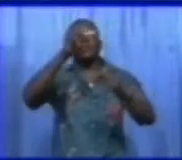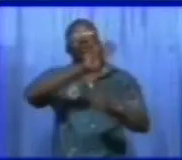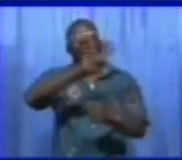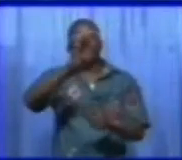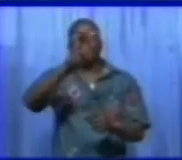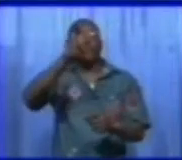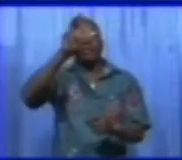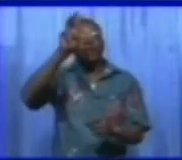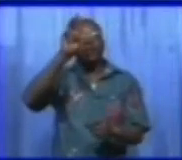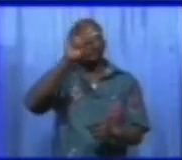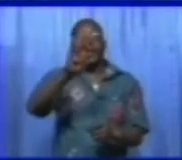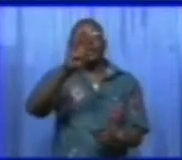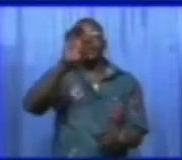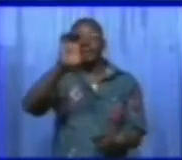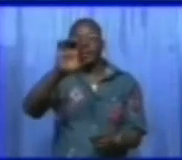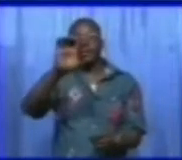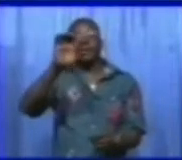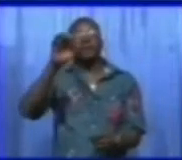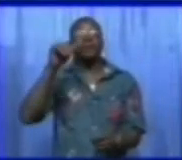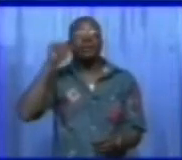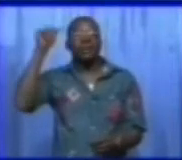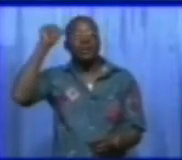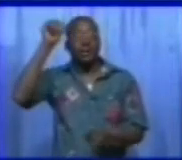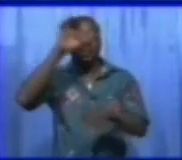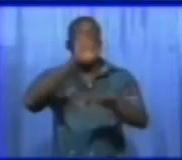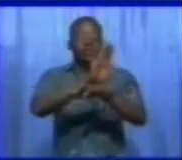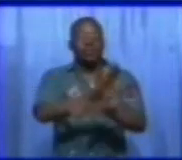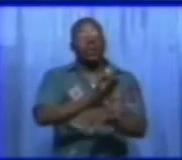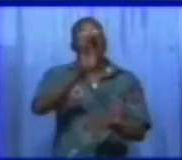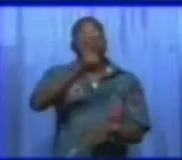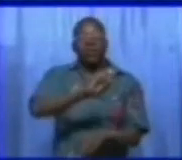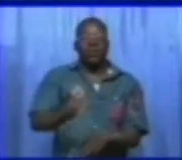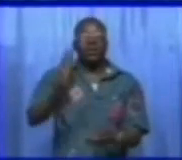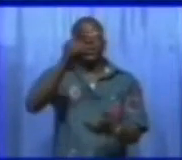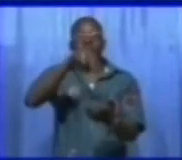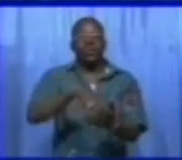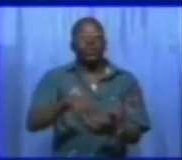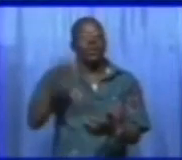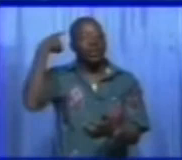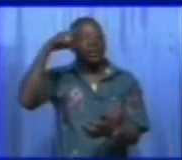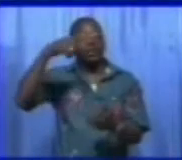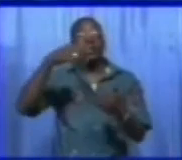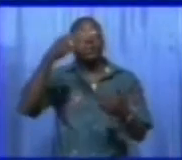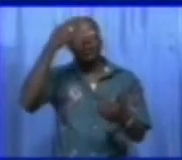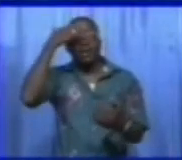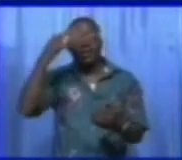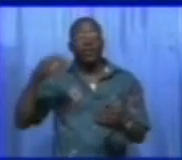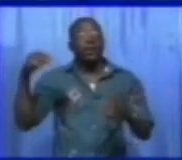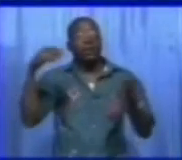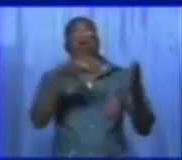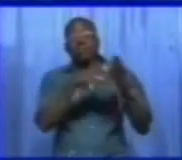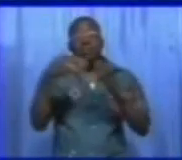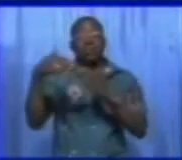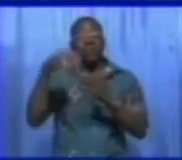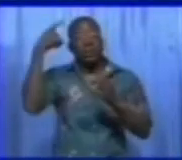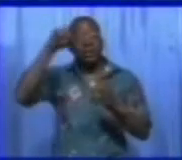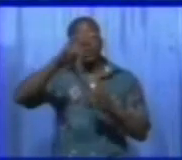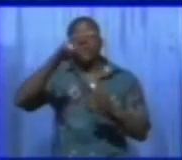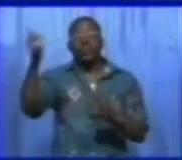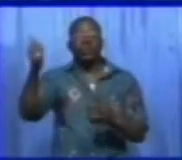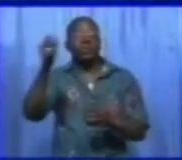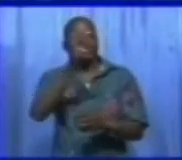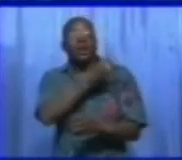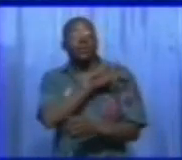WBC en boxe. C'était hier dans la soirée à Ouaga 2000. Il affrontait le Nicaraguayen Reynaldo Cadino.